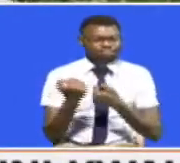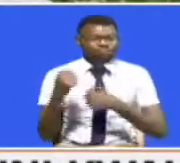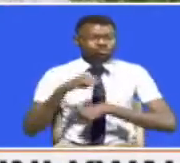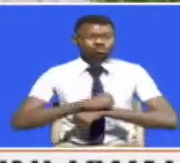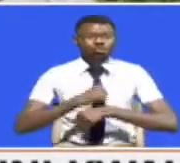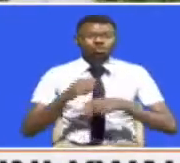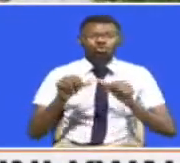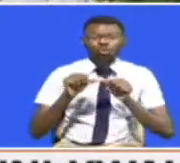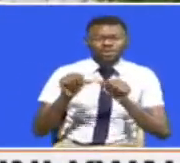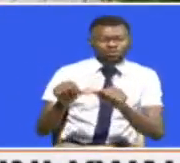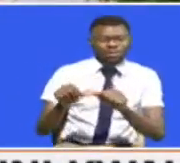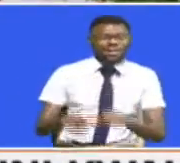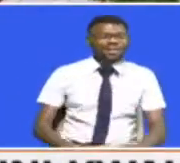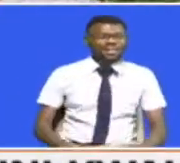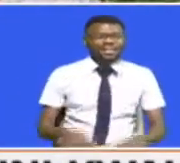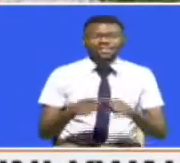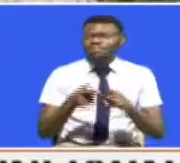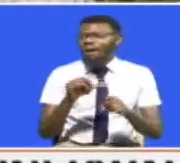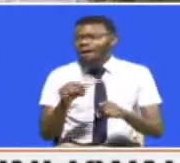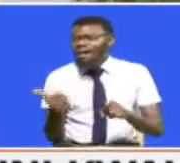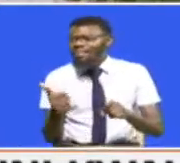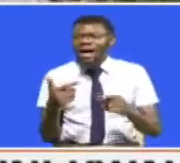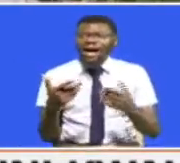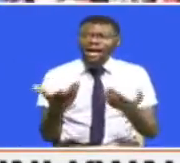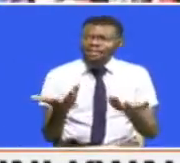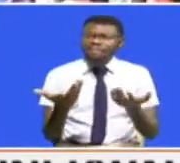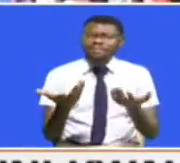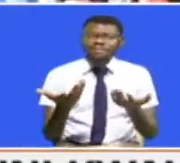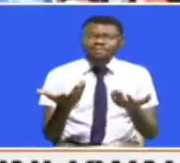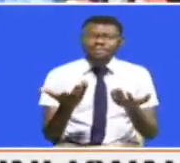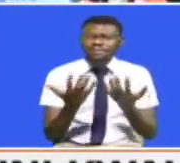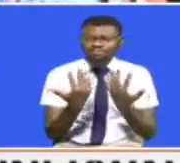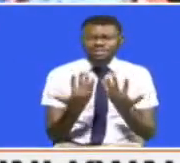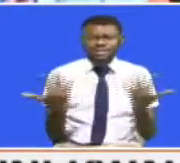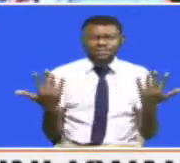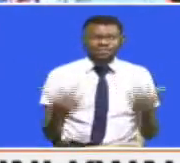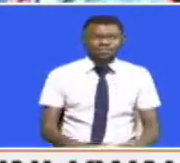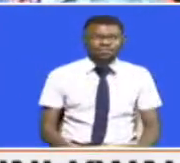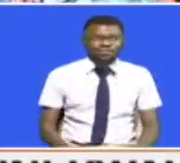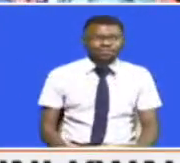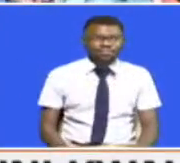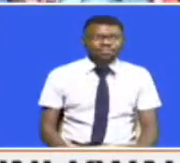na mambo mengine ambayo yanatusaidia. Kutoka